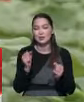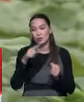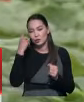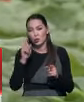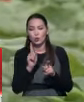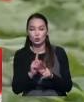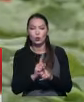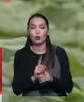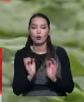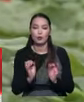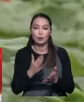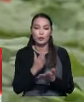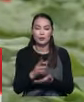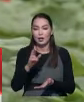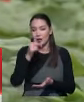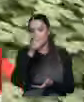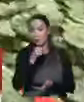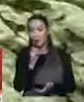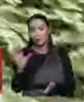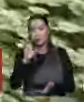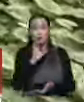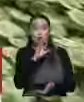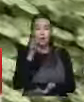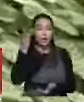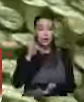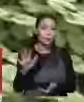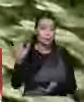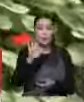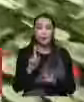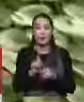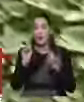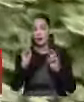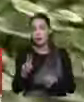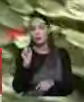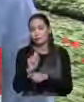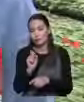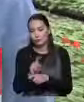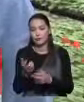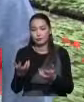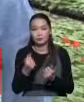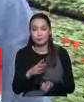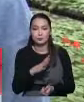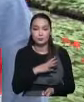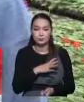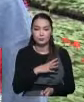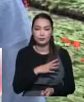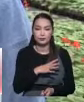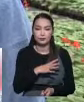Гүл тұқымдарын қаңтар айында Европа, Солтүстік Америка елдерінен арнайы тапсырыспен алдырған.